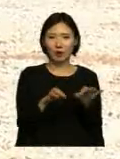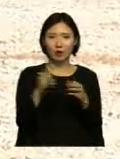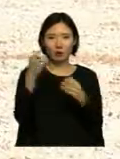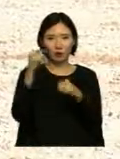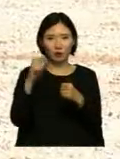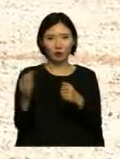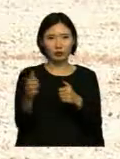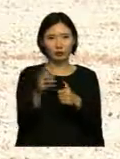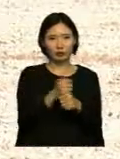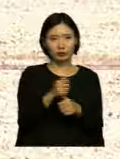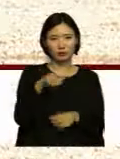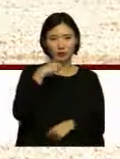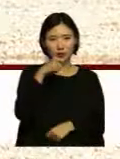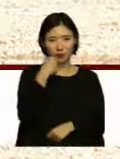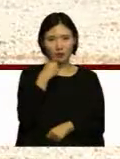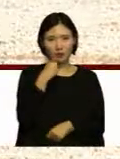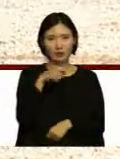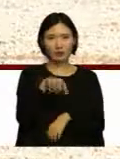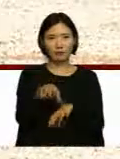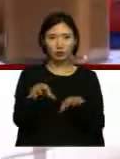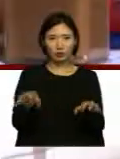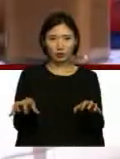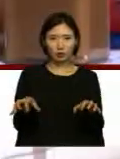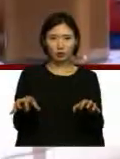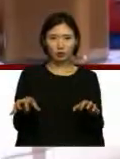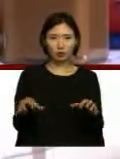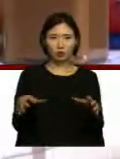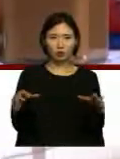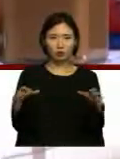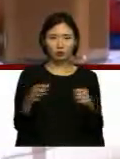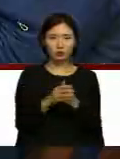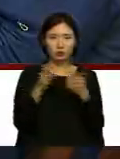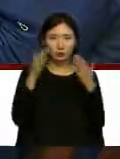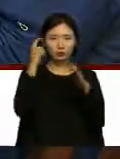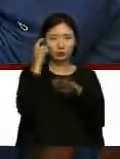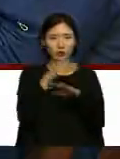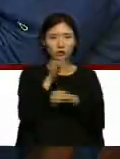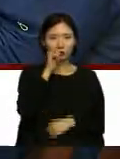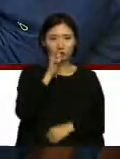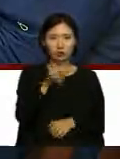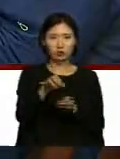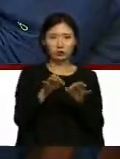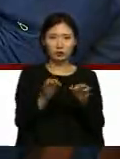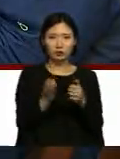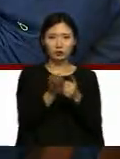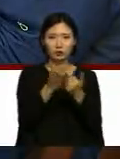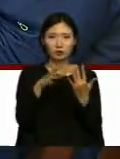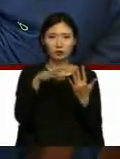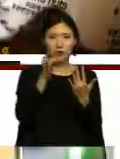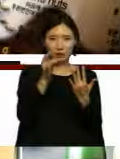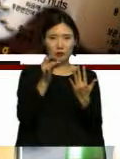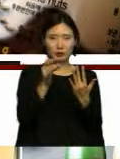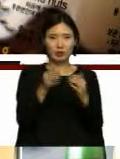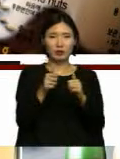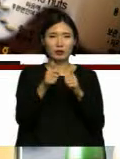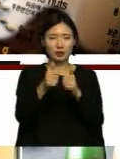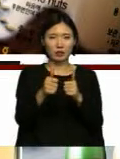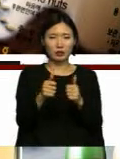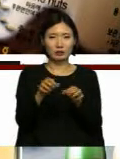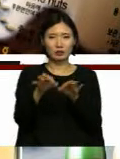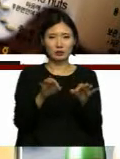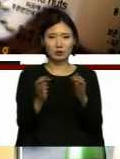유치, 먹거리 타운 조성에도 박차를 가할 계획입니다. 또한 우수시장 육성 공모 사업에 따라 시장 공동 브랜드